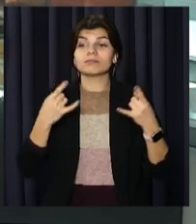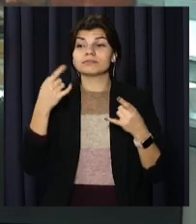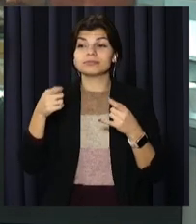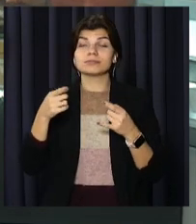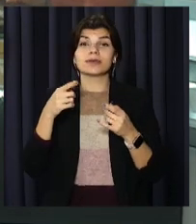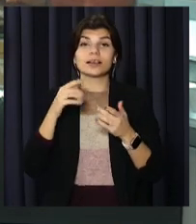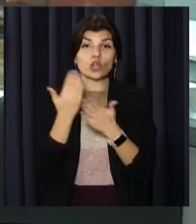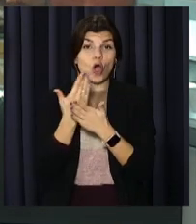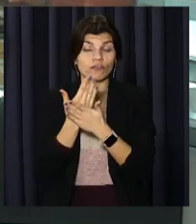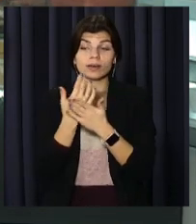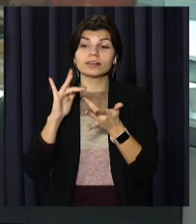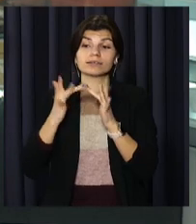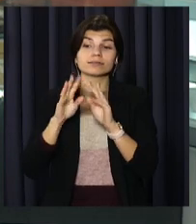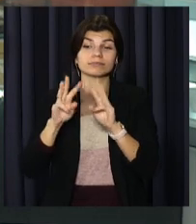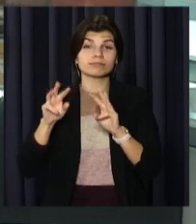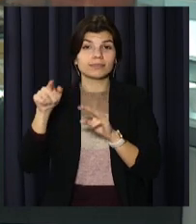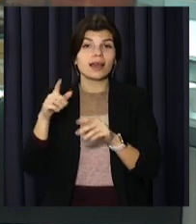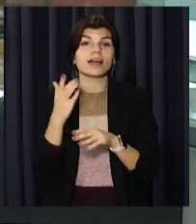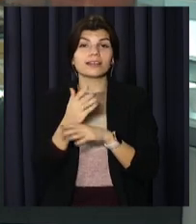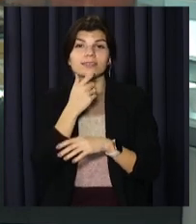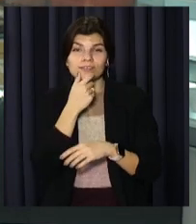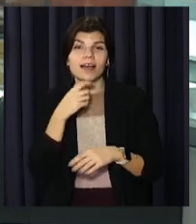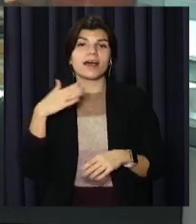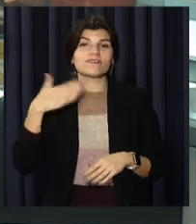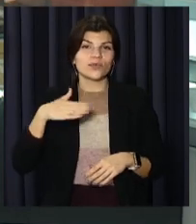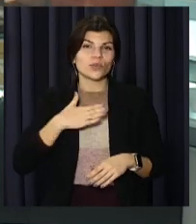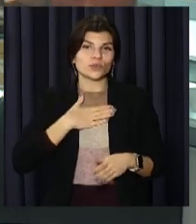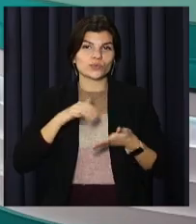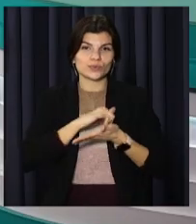сайті opentv.media. Сюжети переглядайте